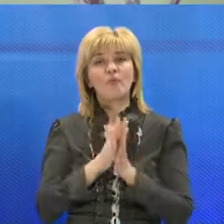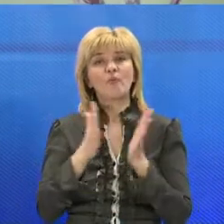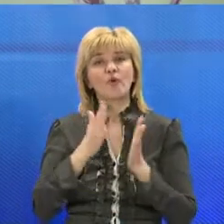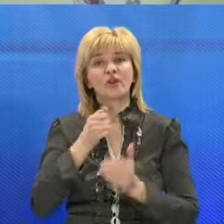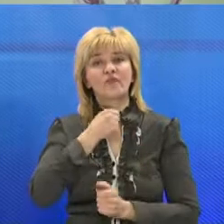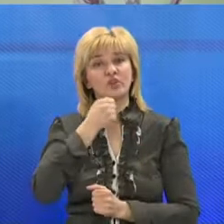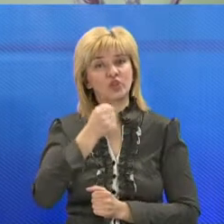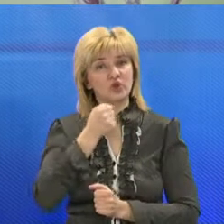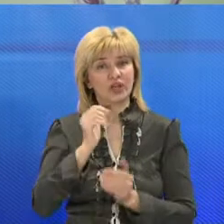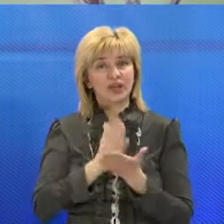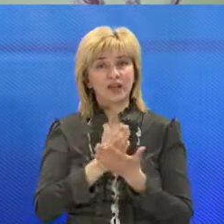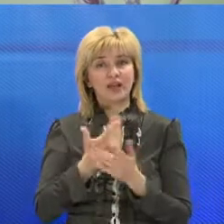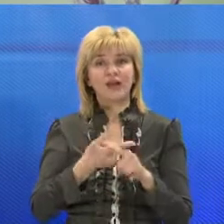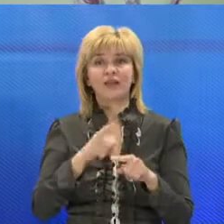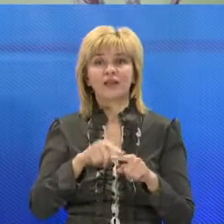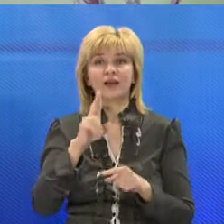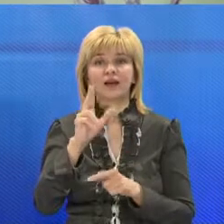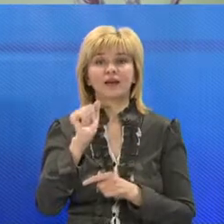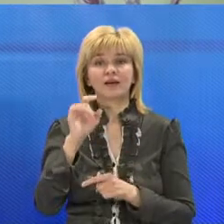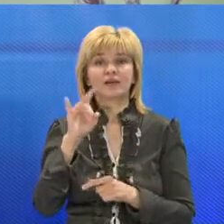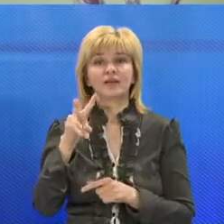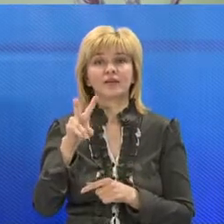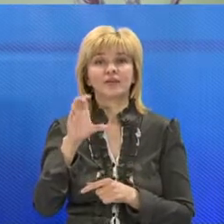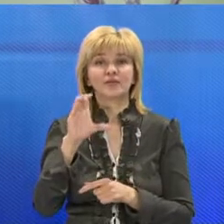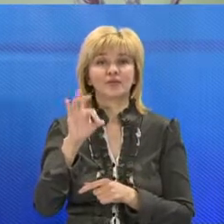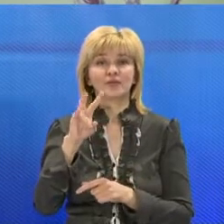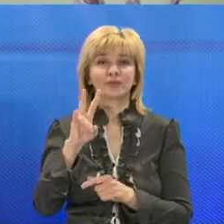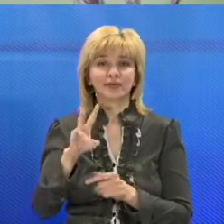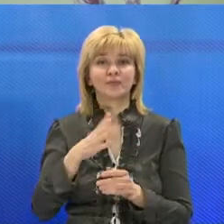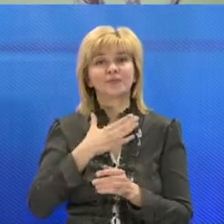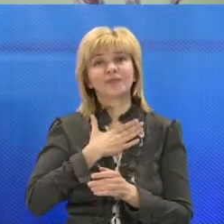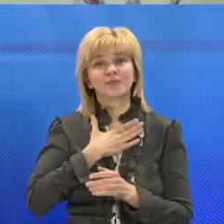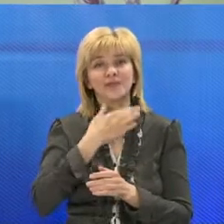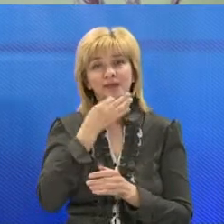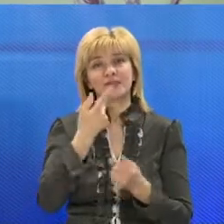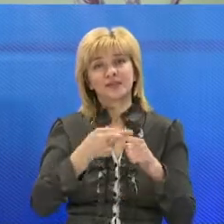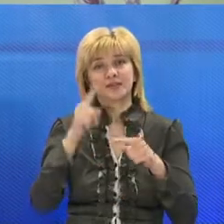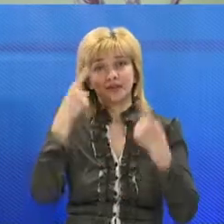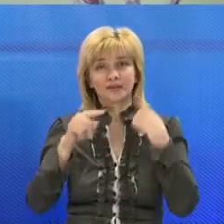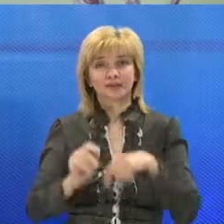книжки. Это Карлсон. И мне очень нравится вот эта сказка.